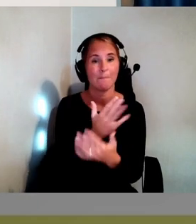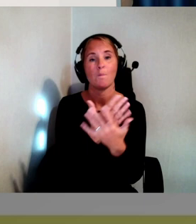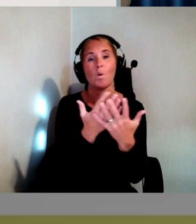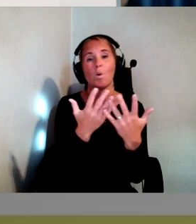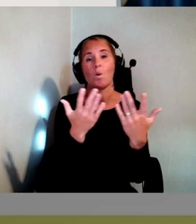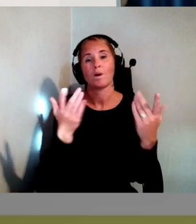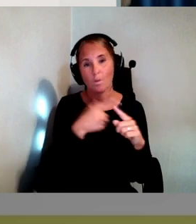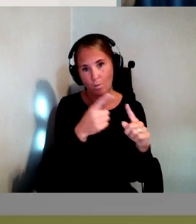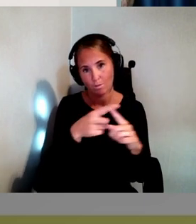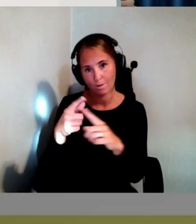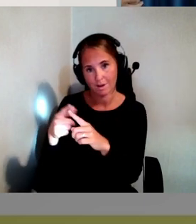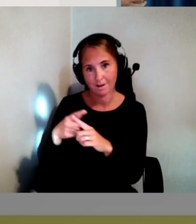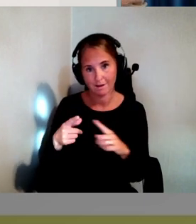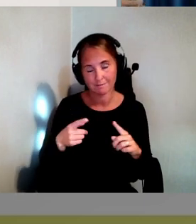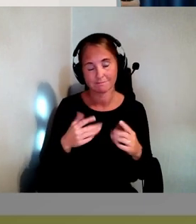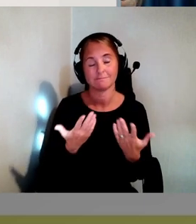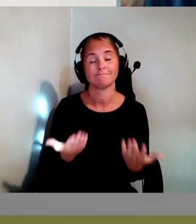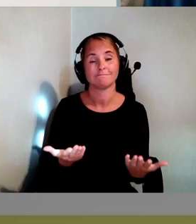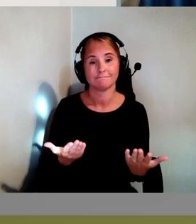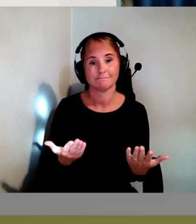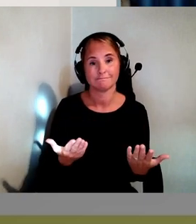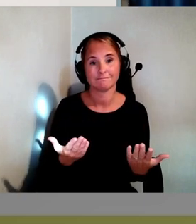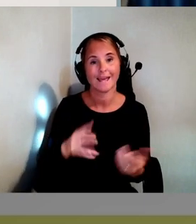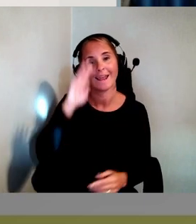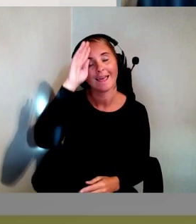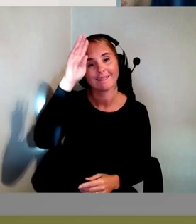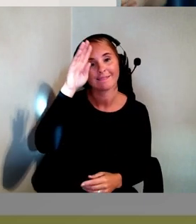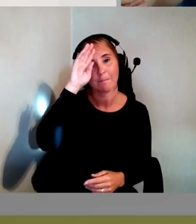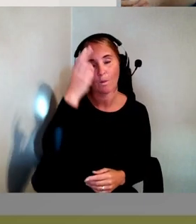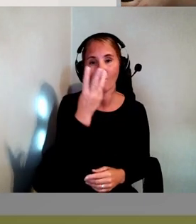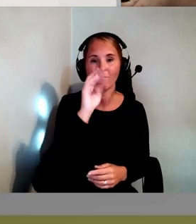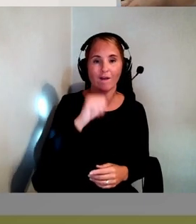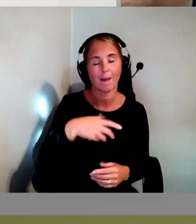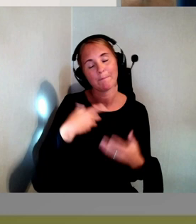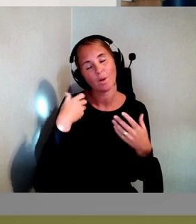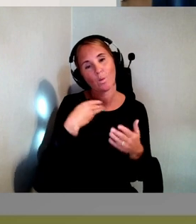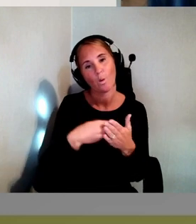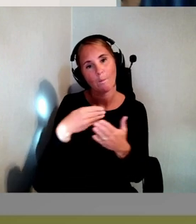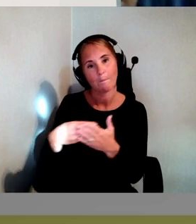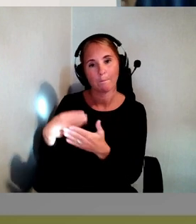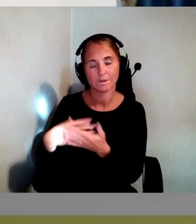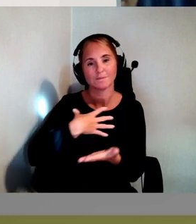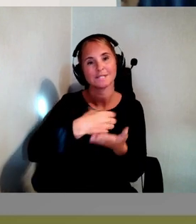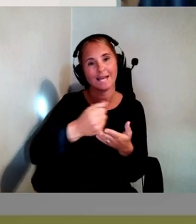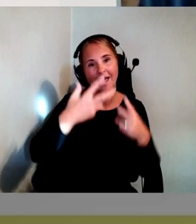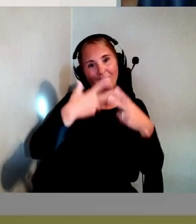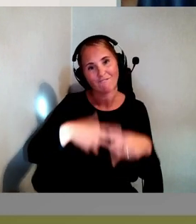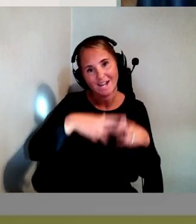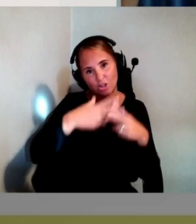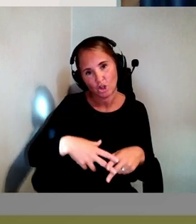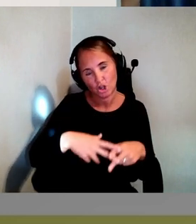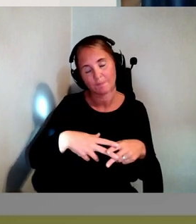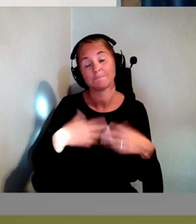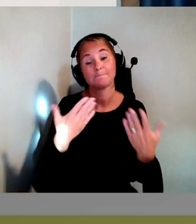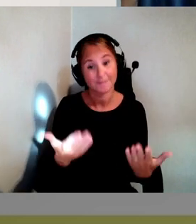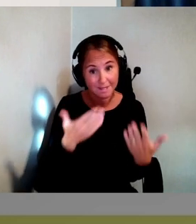många Det här är ju då en hitter på webshop som säljer verktyg och det är